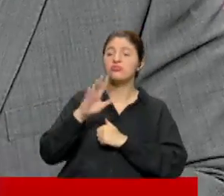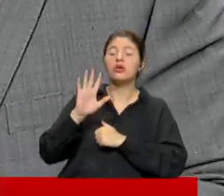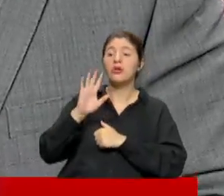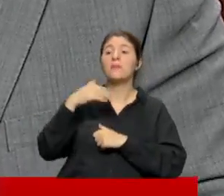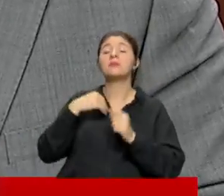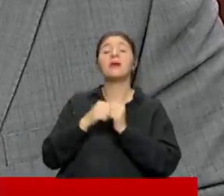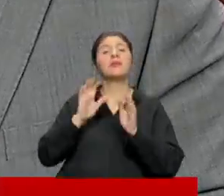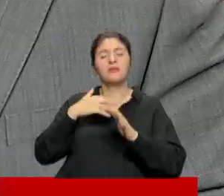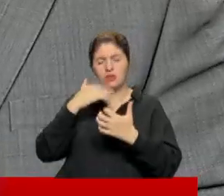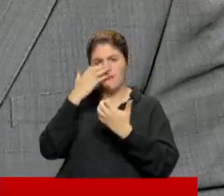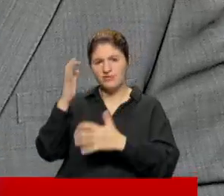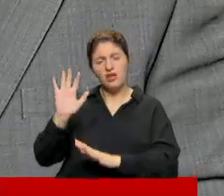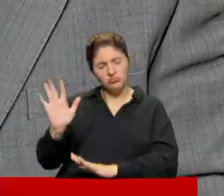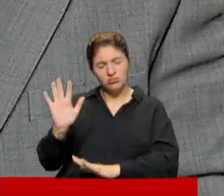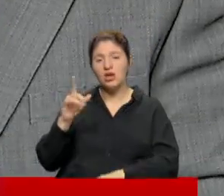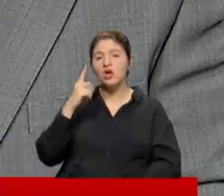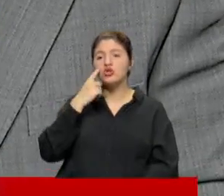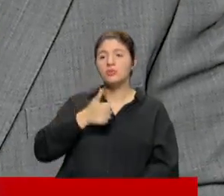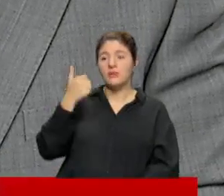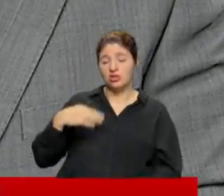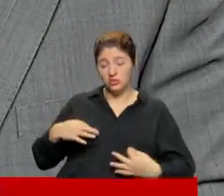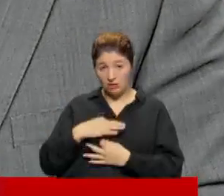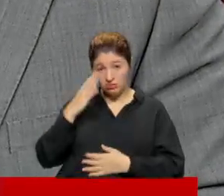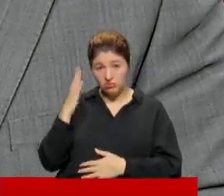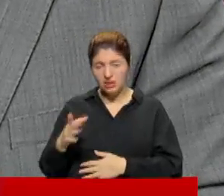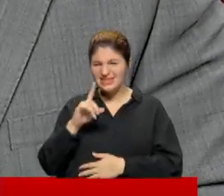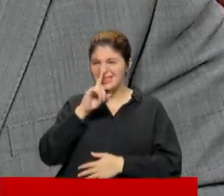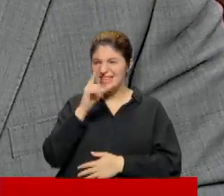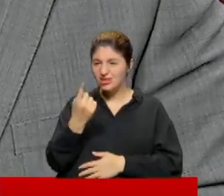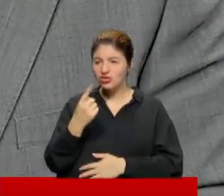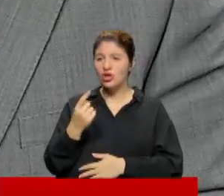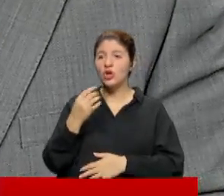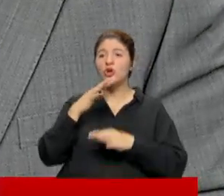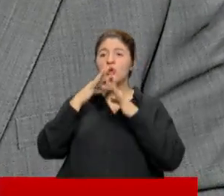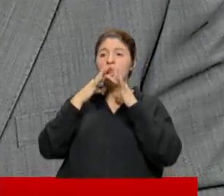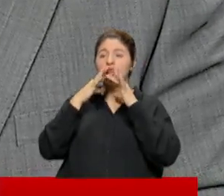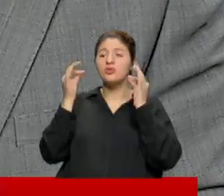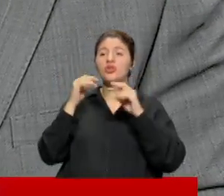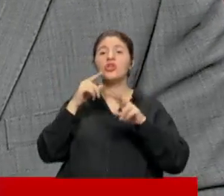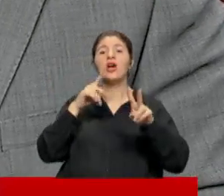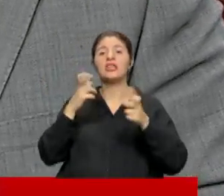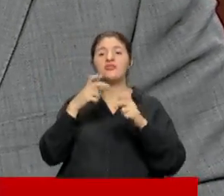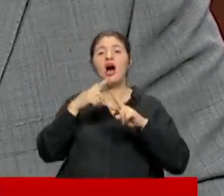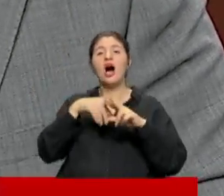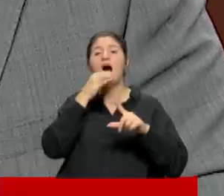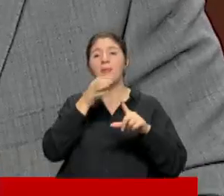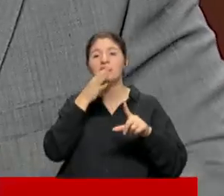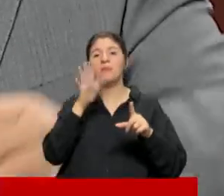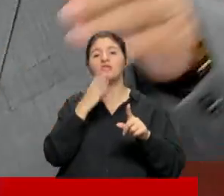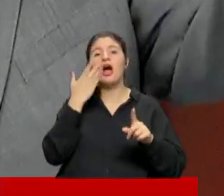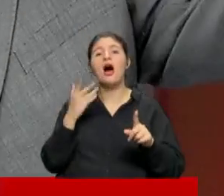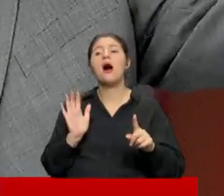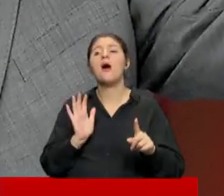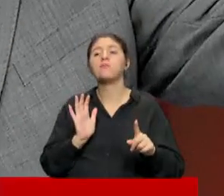cumhurbaşkanına tavsiye ediyorum sayın cumhurbaşkanı sadece mutluluk kanalı a Haber'den başka kanal izlemediği